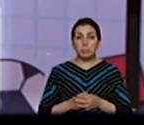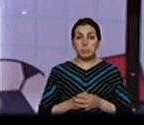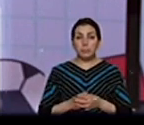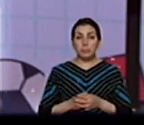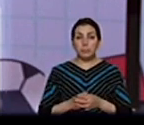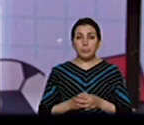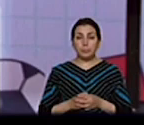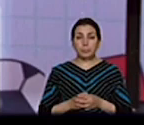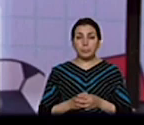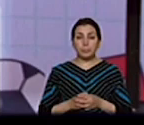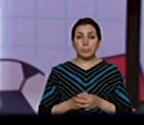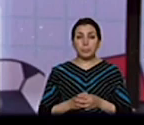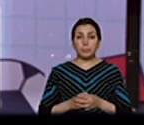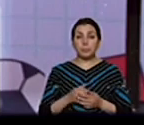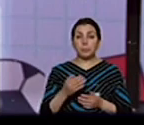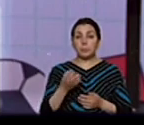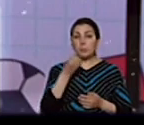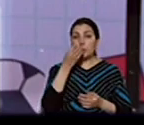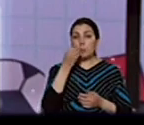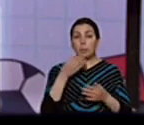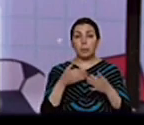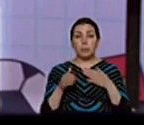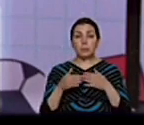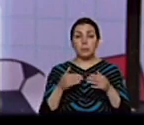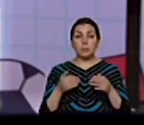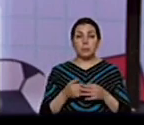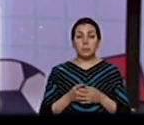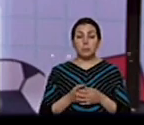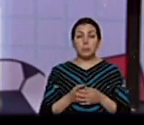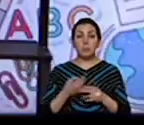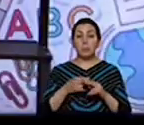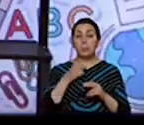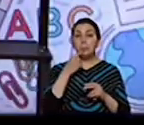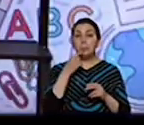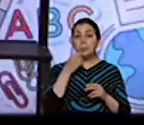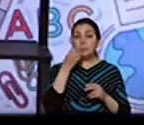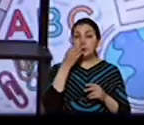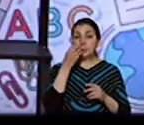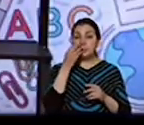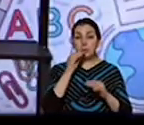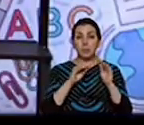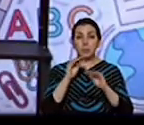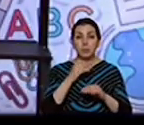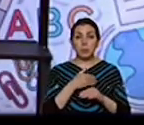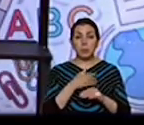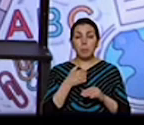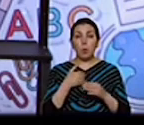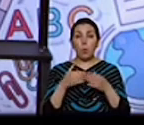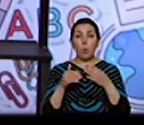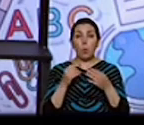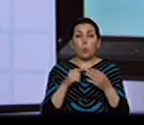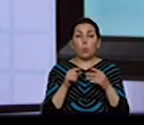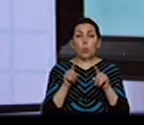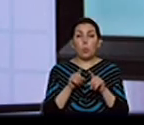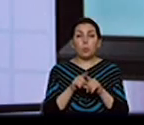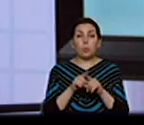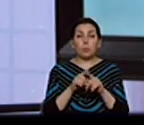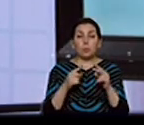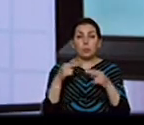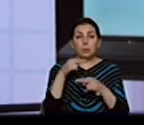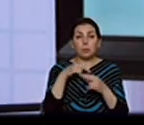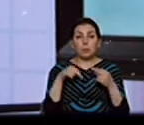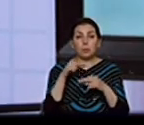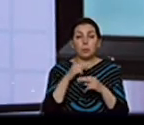Mana bu gul qog'ozlardan, ya'ni qizil gul yasamoqchi bo'lsangiz, xuddi qo'limda turgandek shakllar kesib qolasiz. Ko'rib